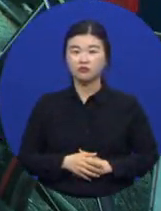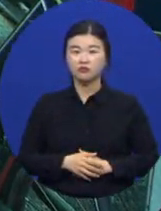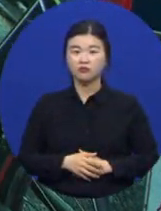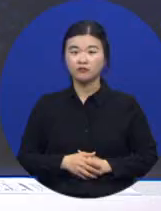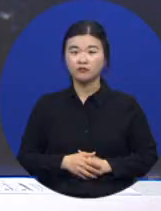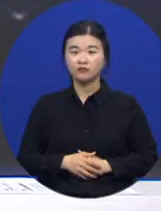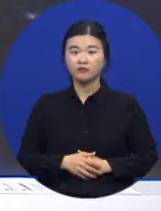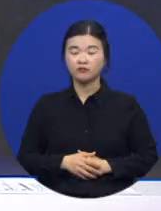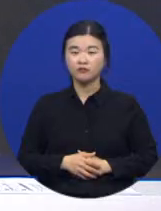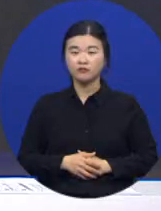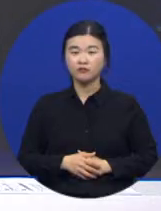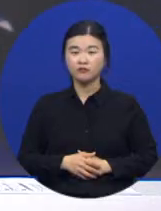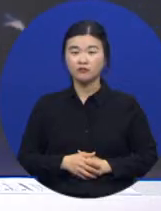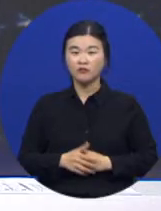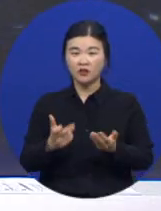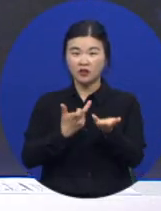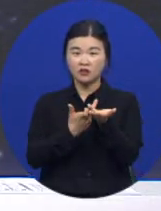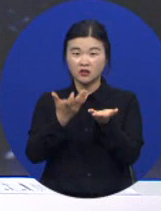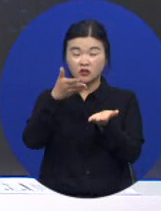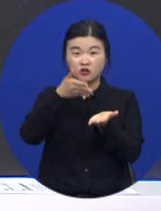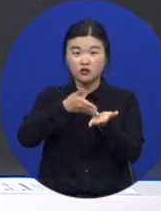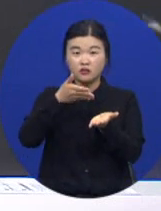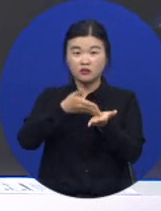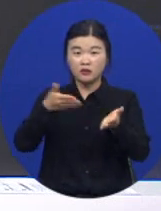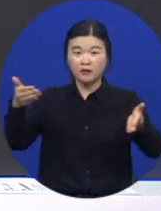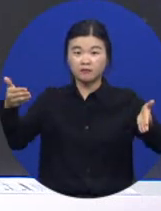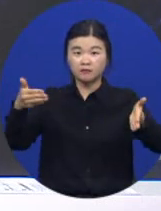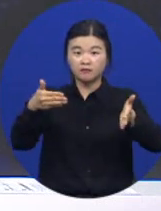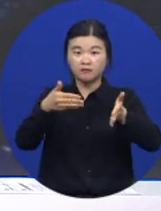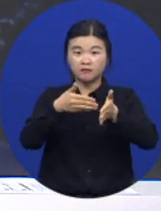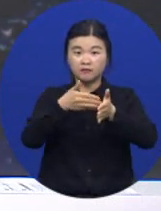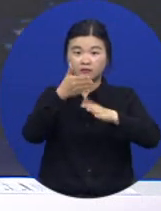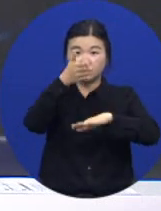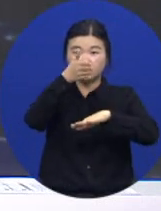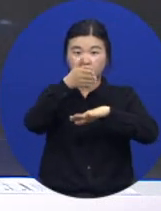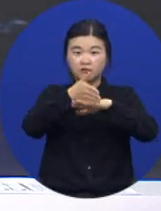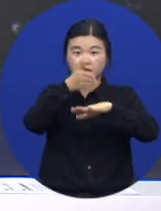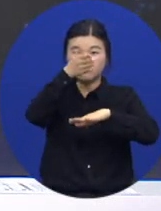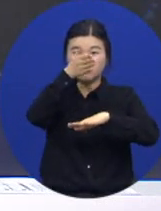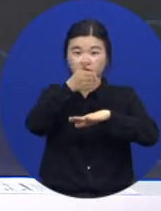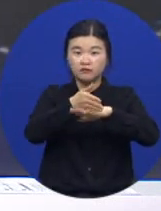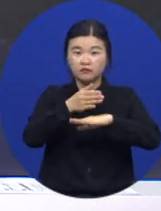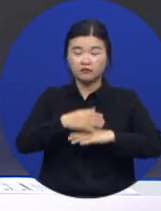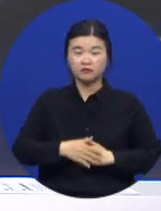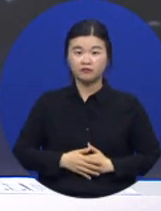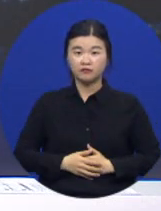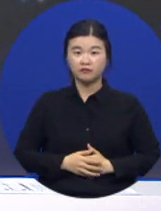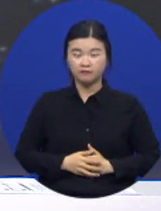이상으로 뉴스데스크 제주를 마칩니다. 시청해주신 여러분 고맙습니다.